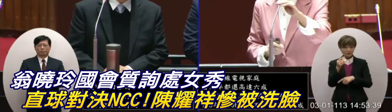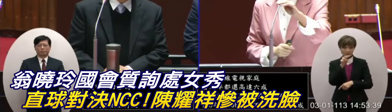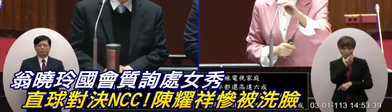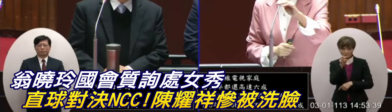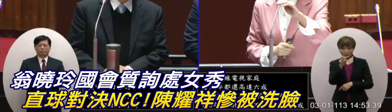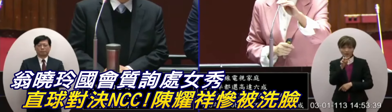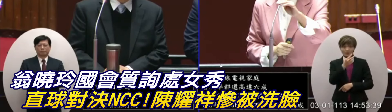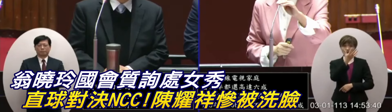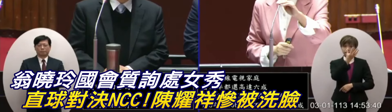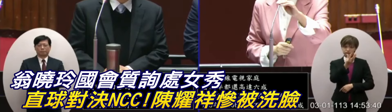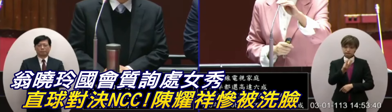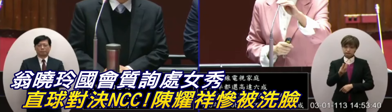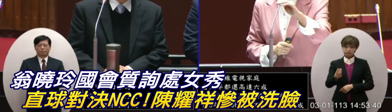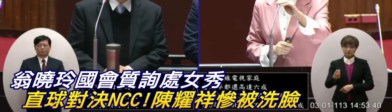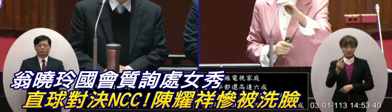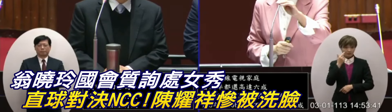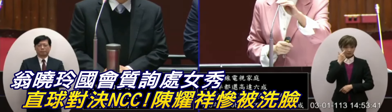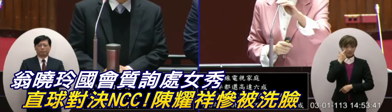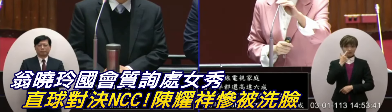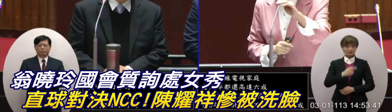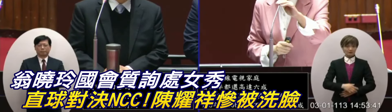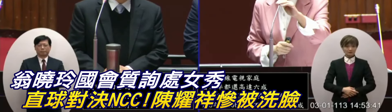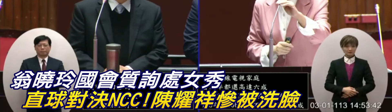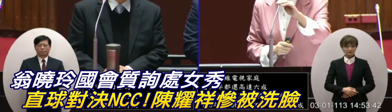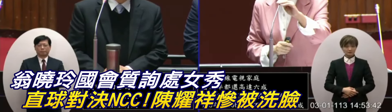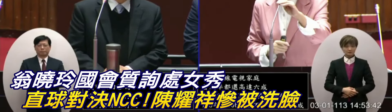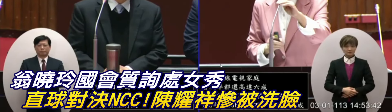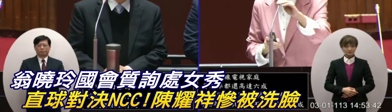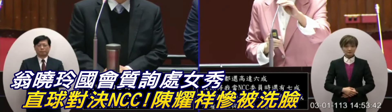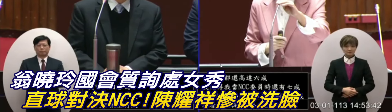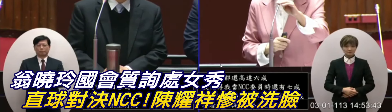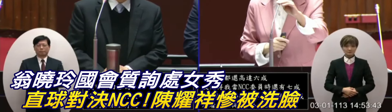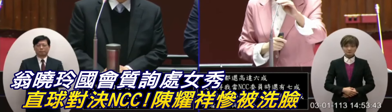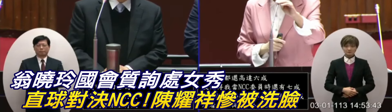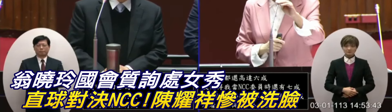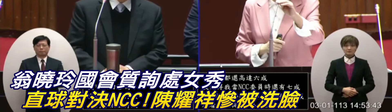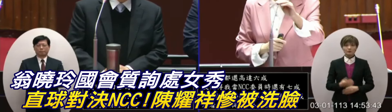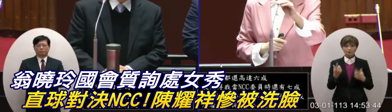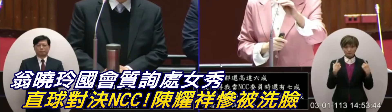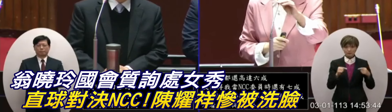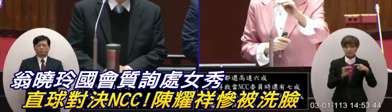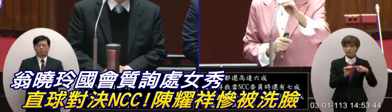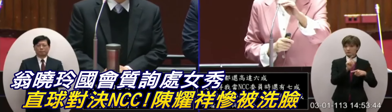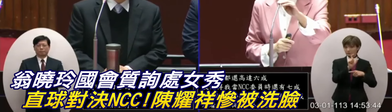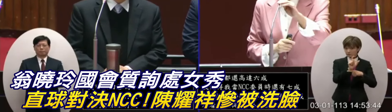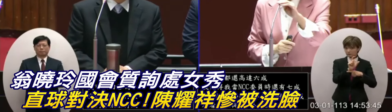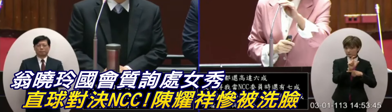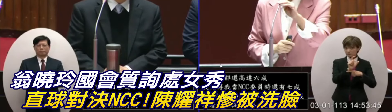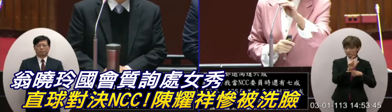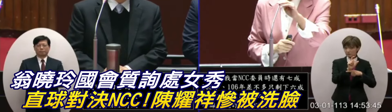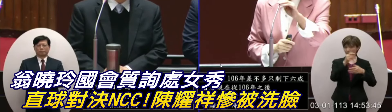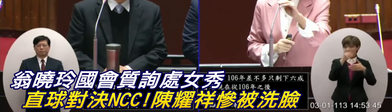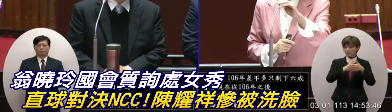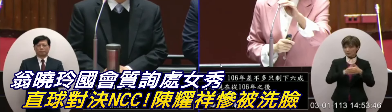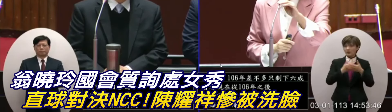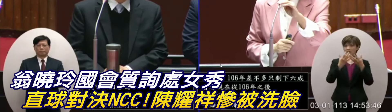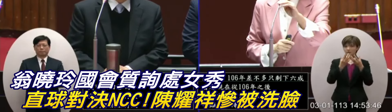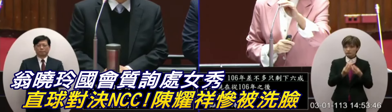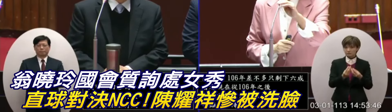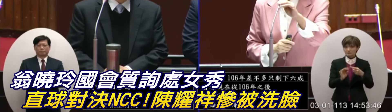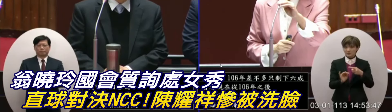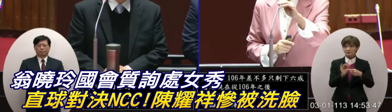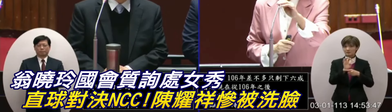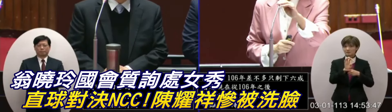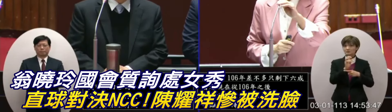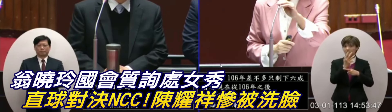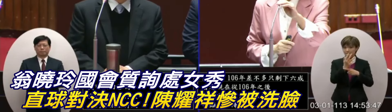下降。至少从基本上从60%减少到48%，这